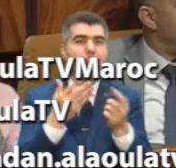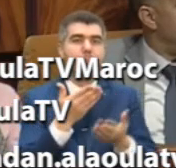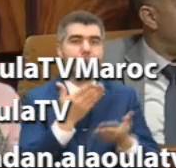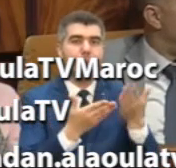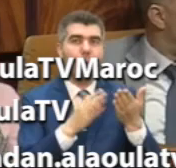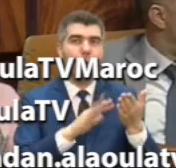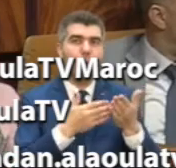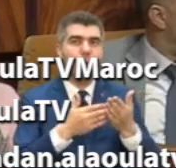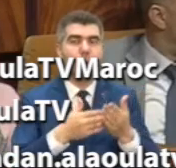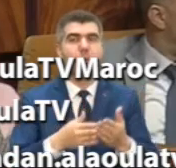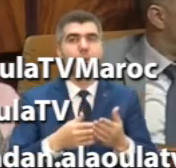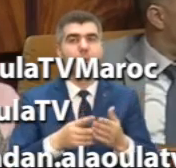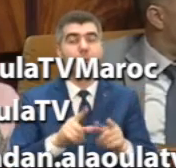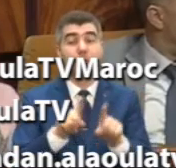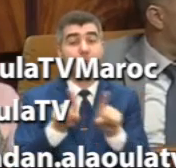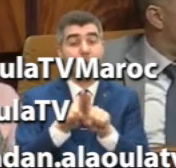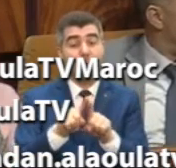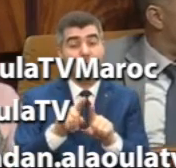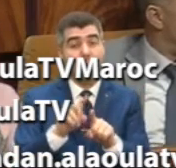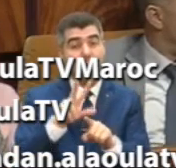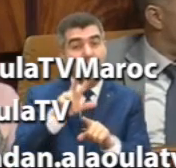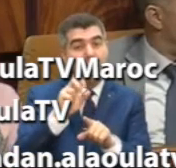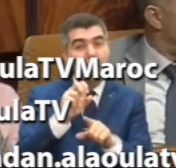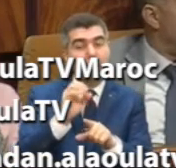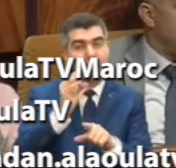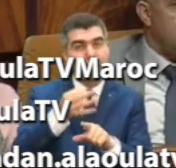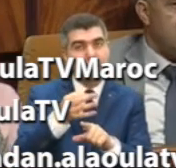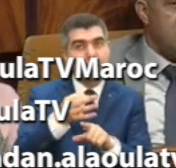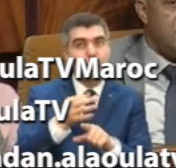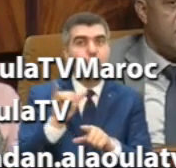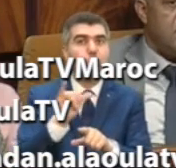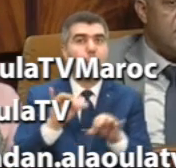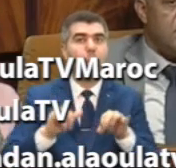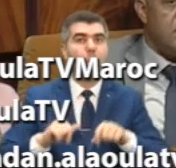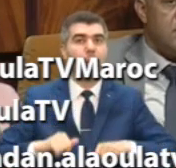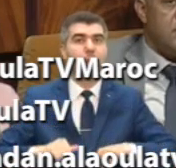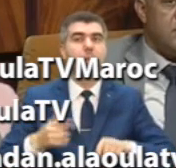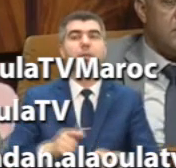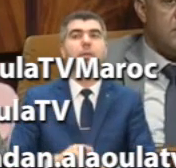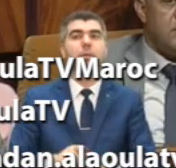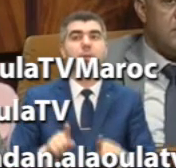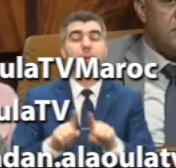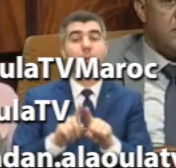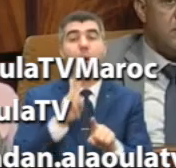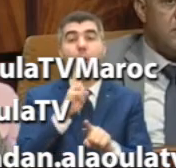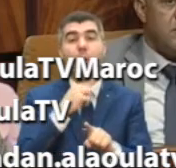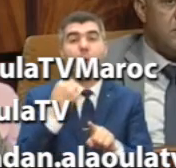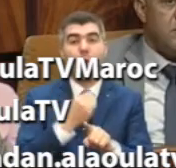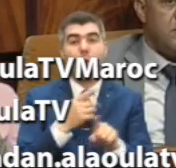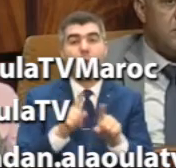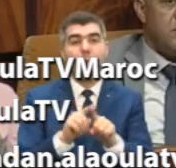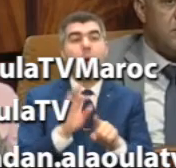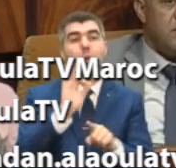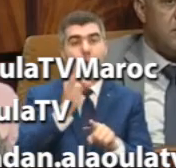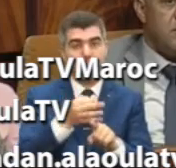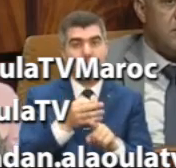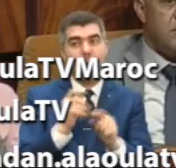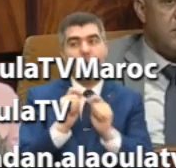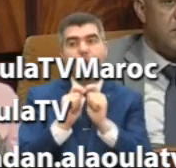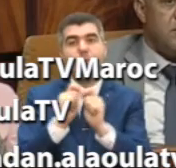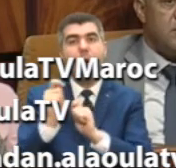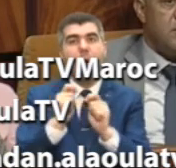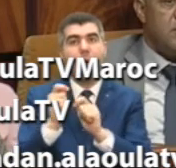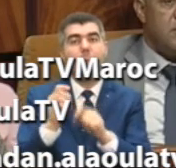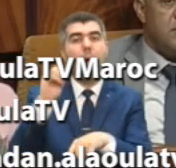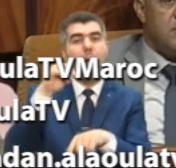هذا الشيء. أنا بغيت نعرف السيد الوزير الله يخليك، واش ملي كتكون واحد الحكومة عطات واحد الوعد واتفقنا معها، واش